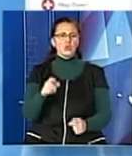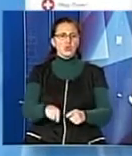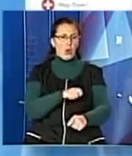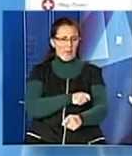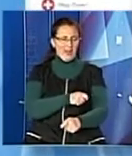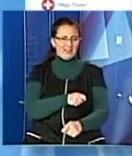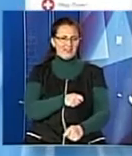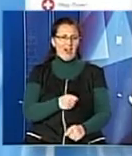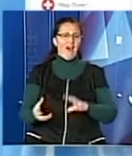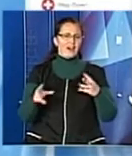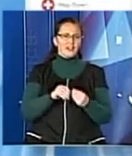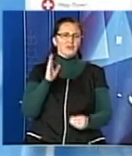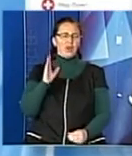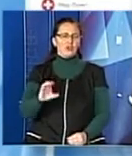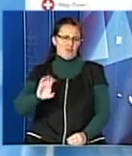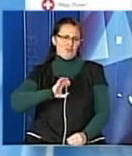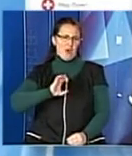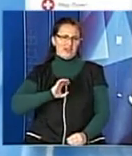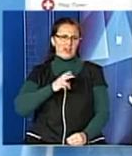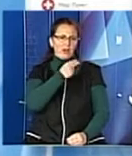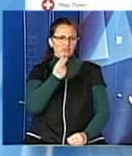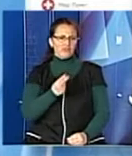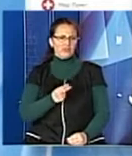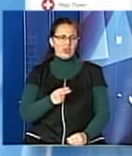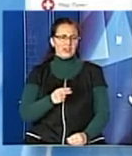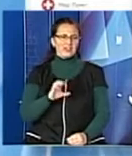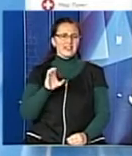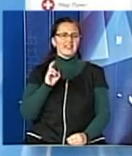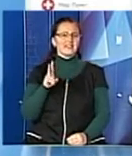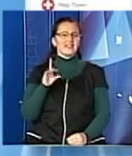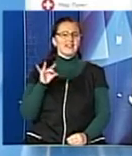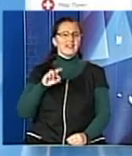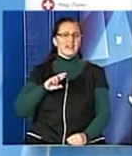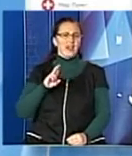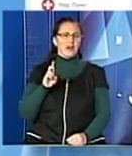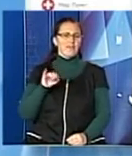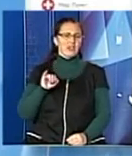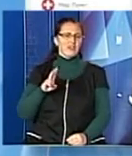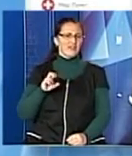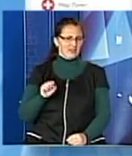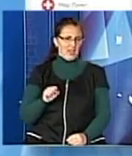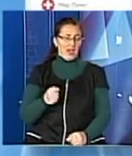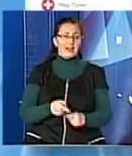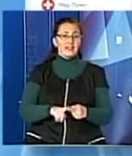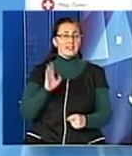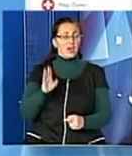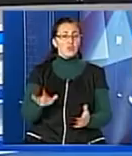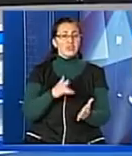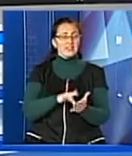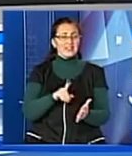для фінішерів із зображенням Андрія Кузьменка, лідера гурту «Скрябін». Маршрут півмарафону пролягатиме через центральну частину